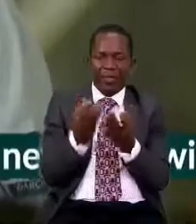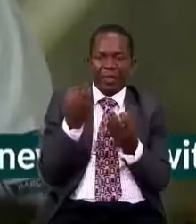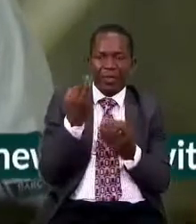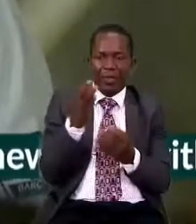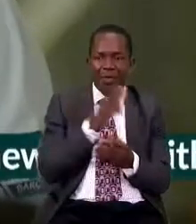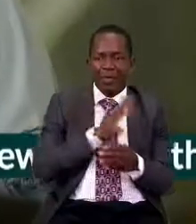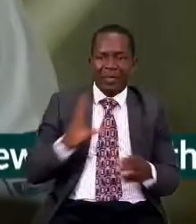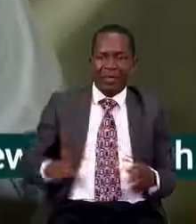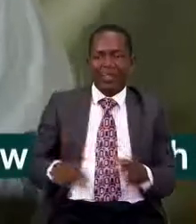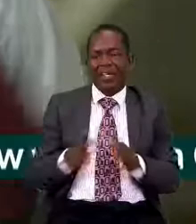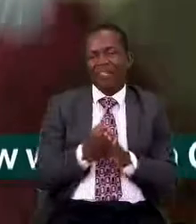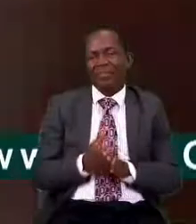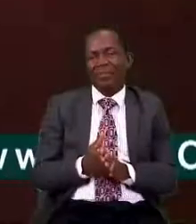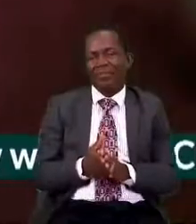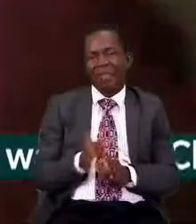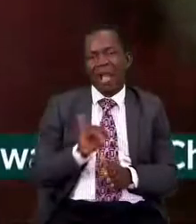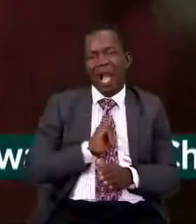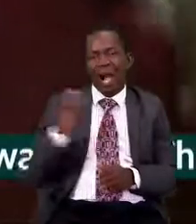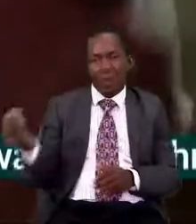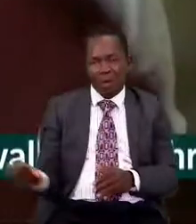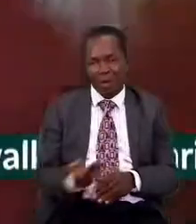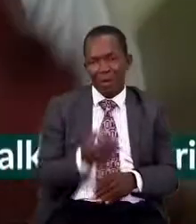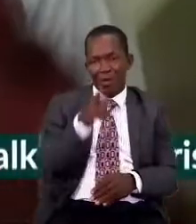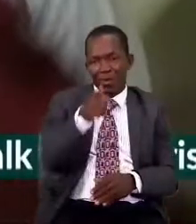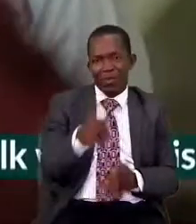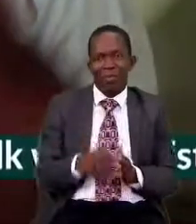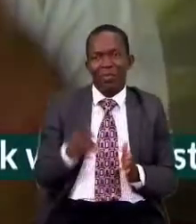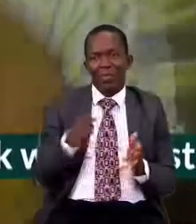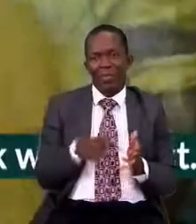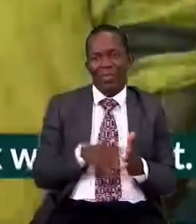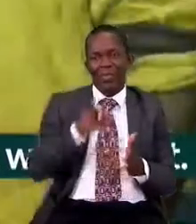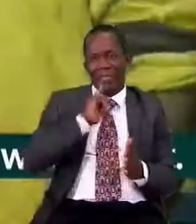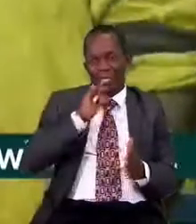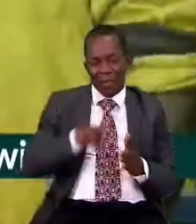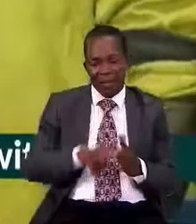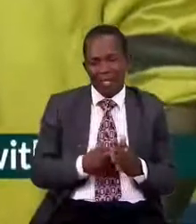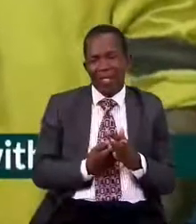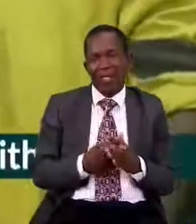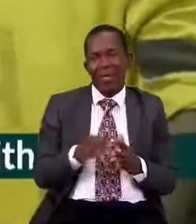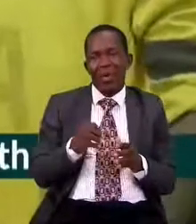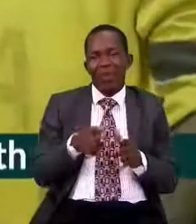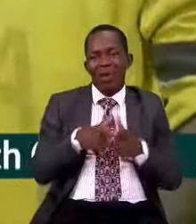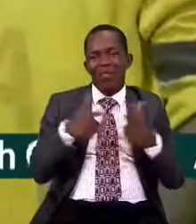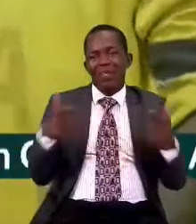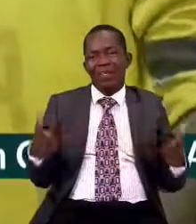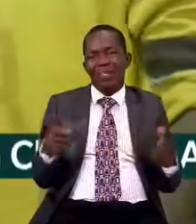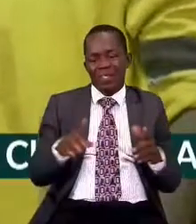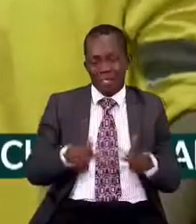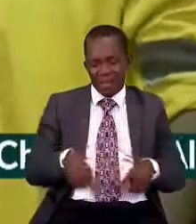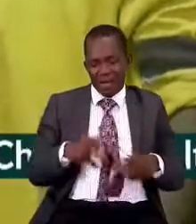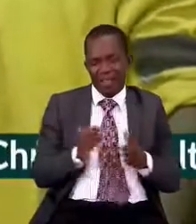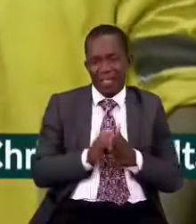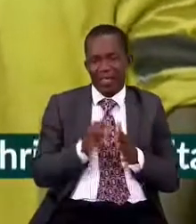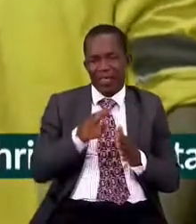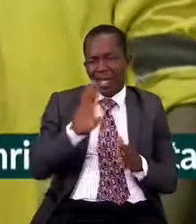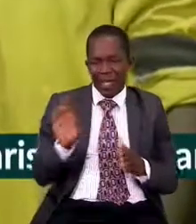C'est le commencement de la plus grande vie que vous puissiez mener sur la terre. C'est la plus grande expérience